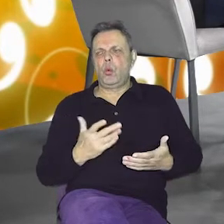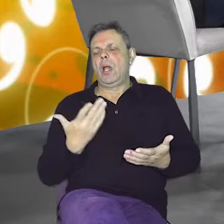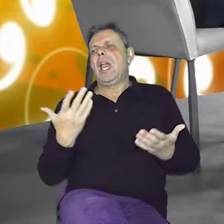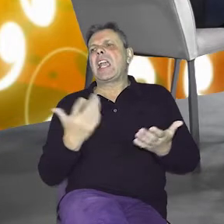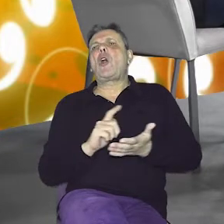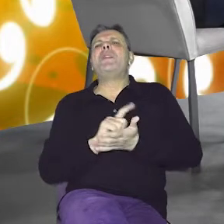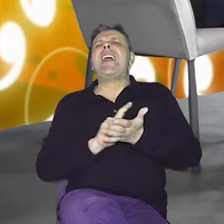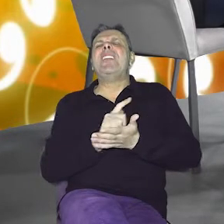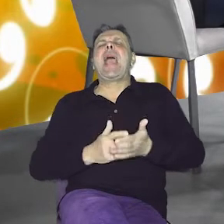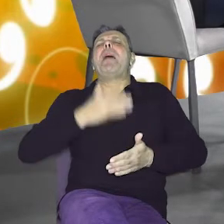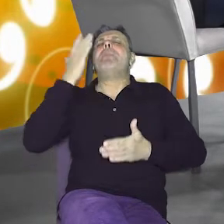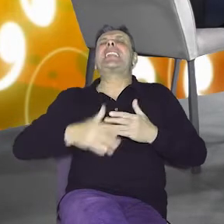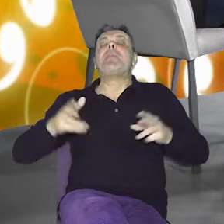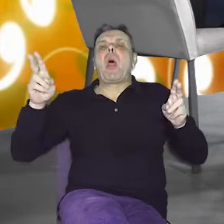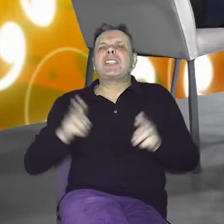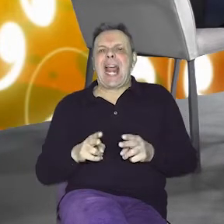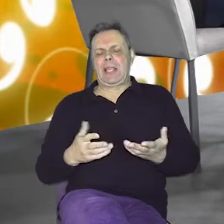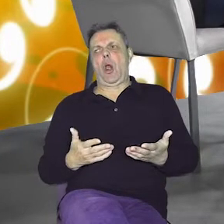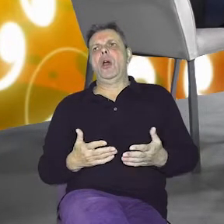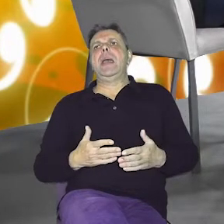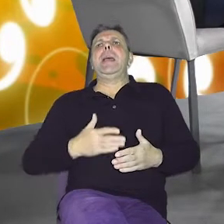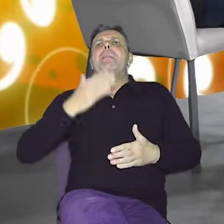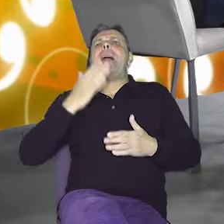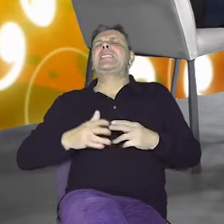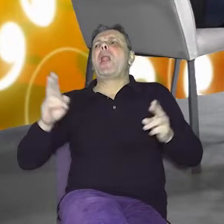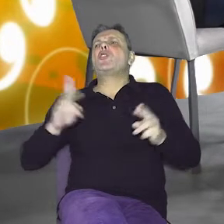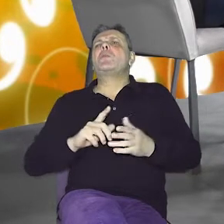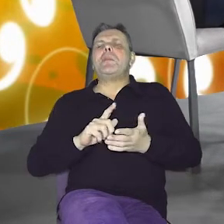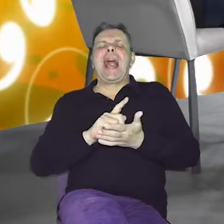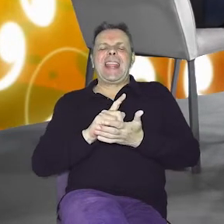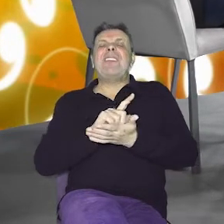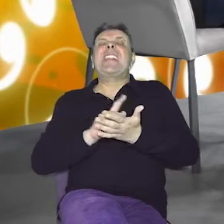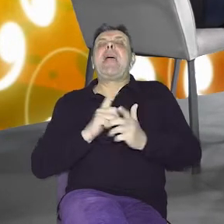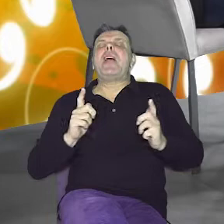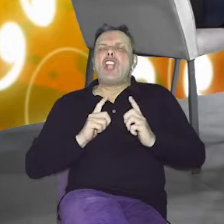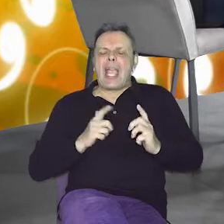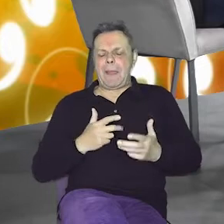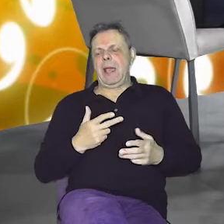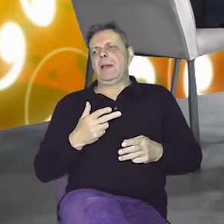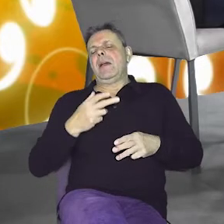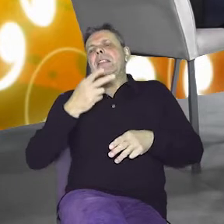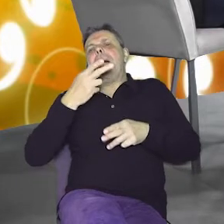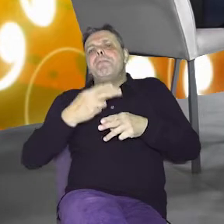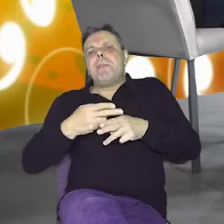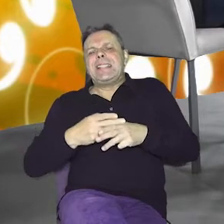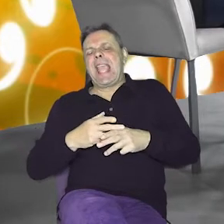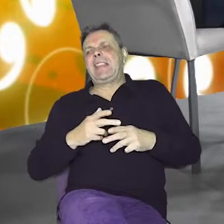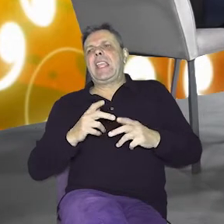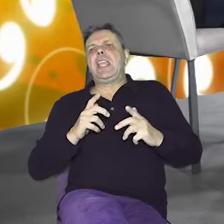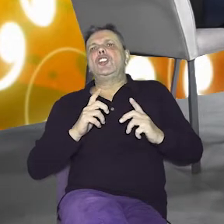se vrijeme maksimalno skrati, da se maksimalno smanji vrijeme čekanja, da pacijenti čekaju što